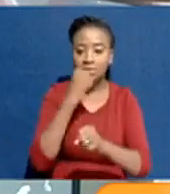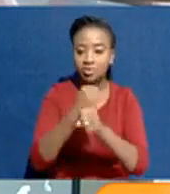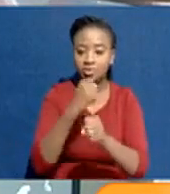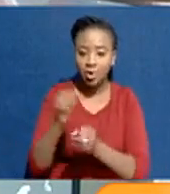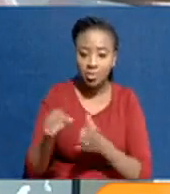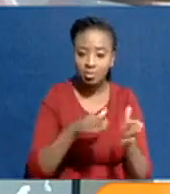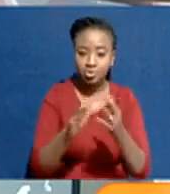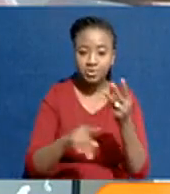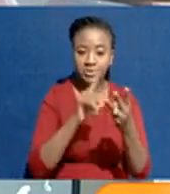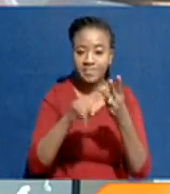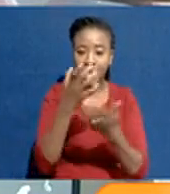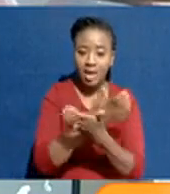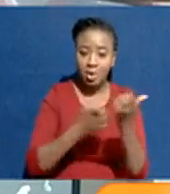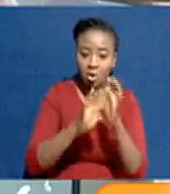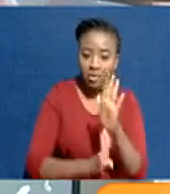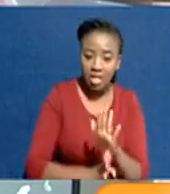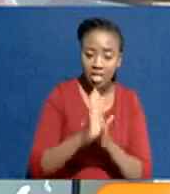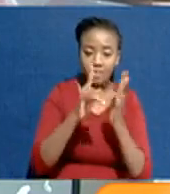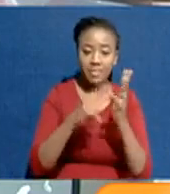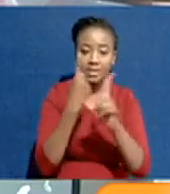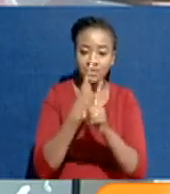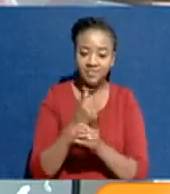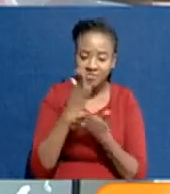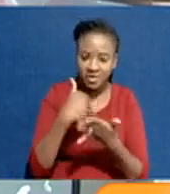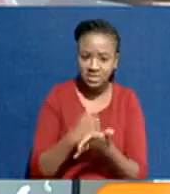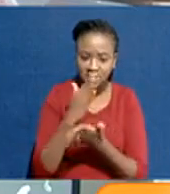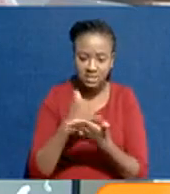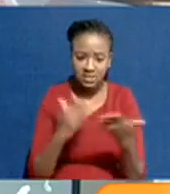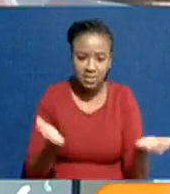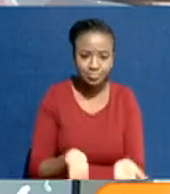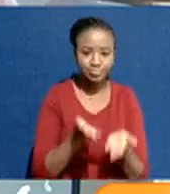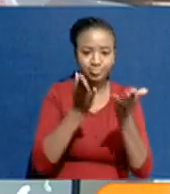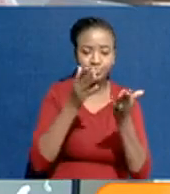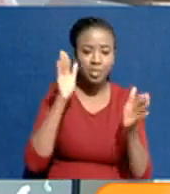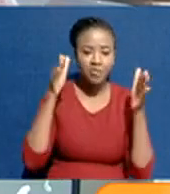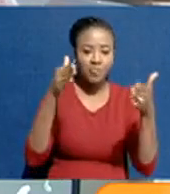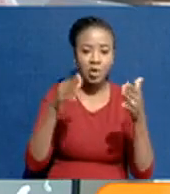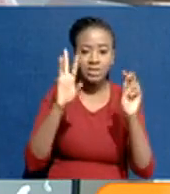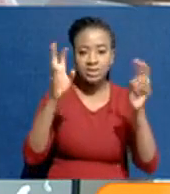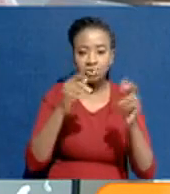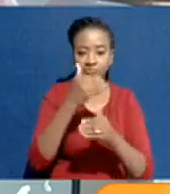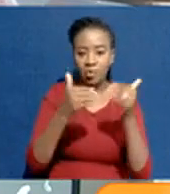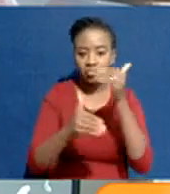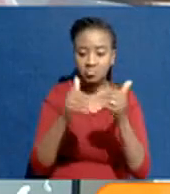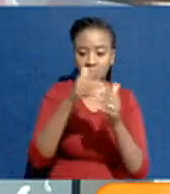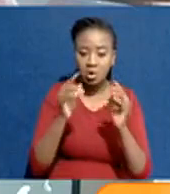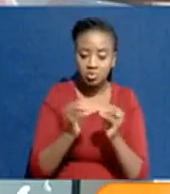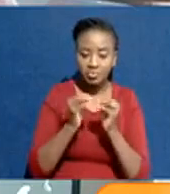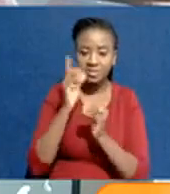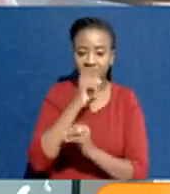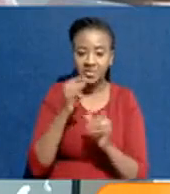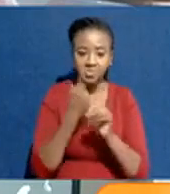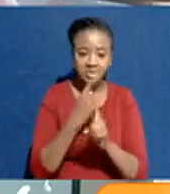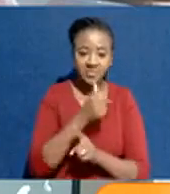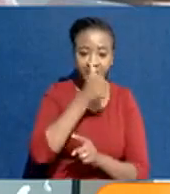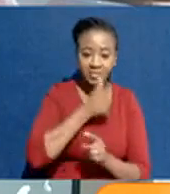kufufua uchumi wa nchi kwa kukuza sekta mbalimbali zinazohusiana na masuala ya ujenzi. Rais amekutana na magavana, mashirika ya kibinafsi